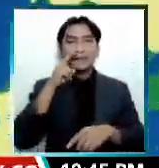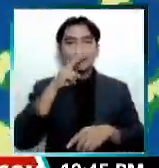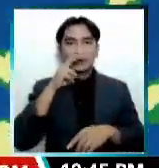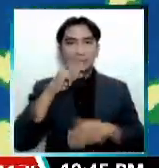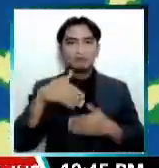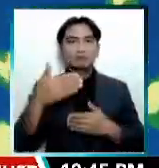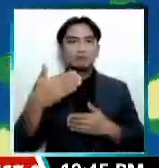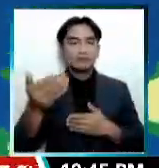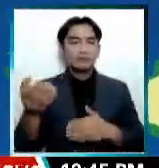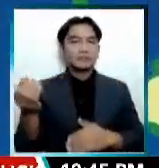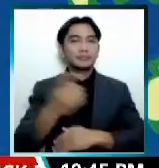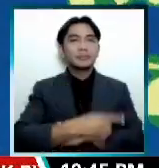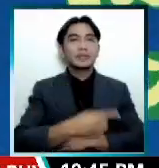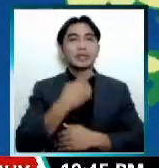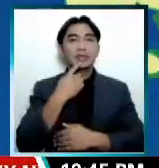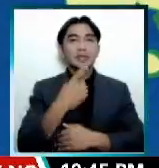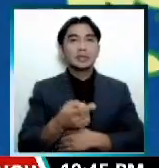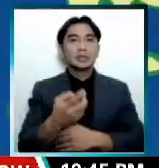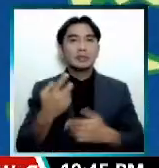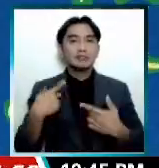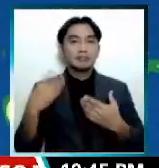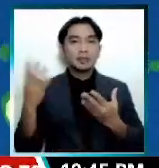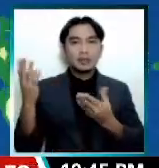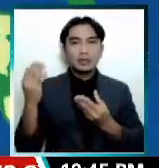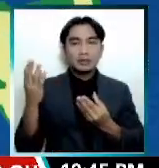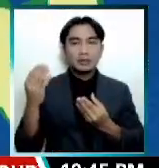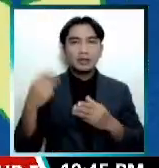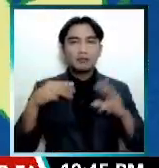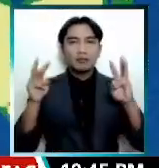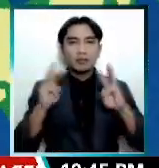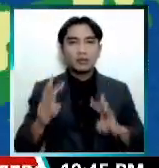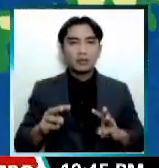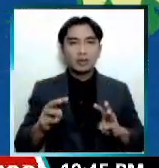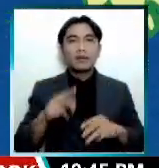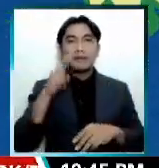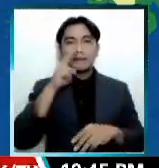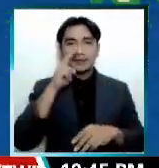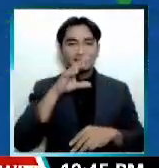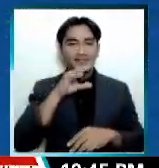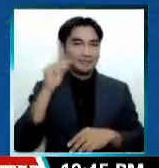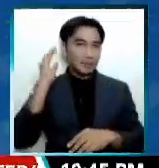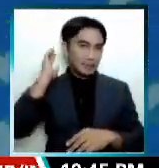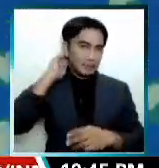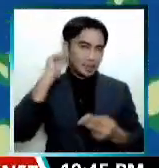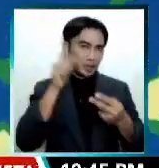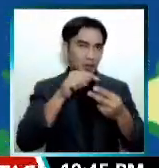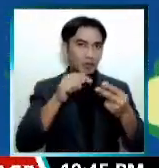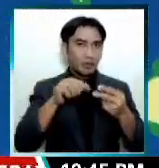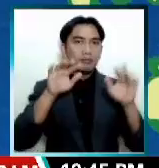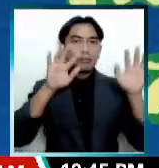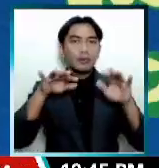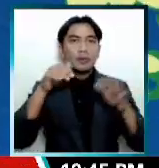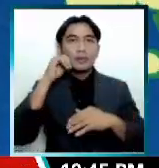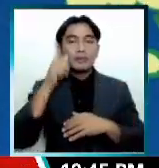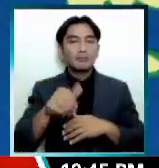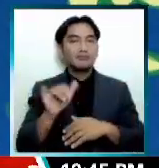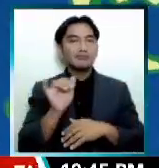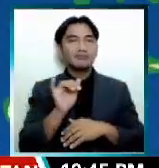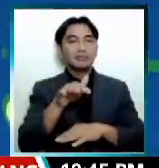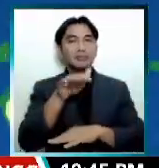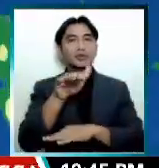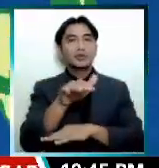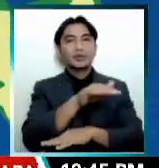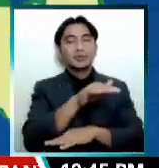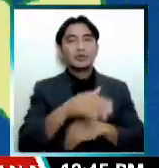Sa datos ng Metro Weather, halos buong Visayas at Mindanao pa rin ang uulanin bukas, lalo sa hapon. May malalakas